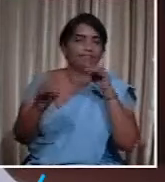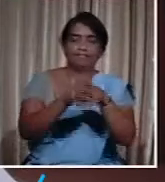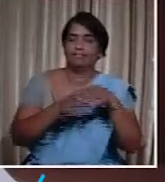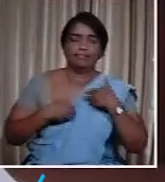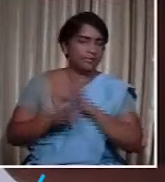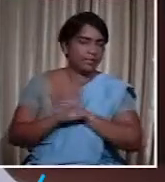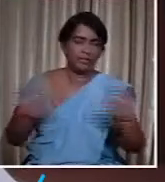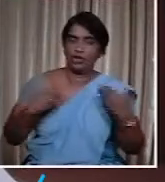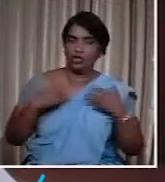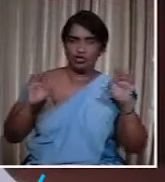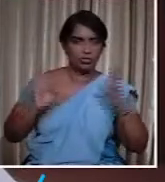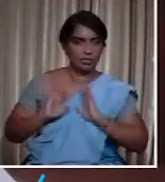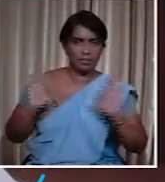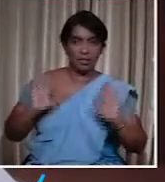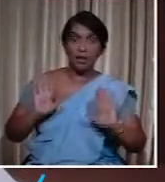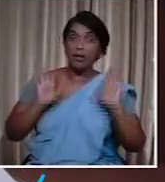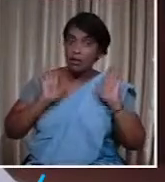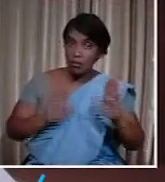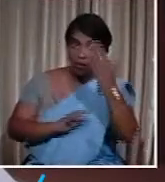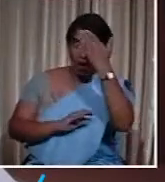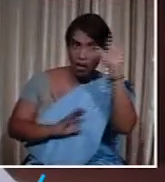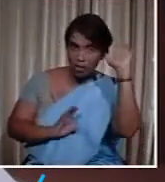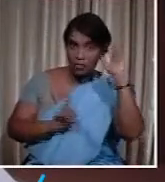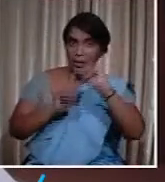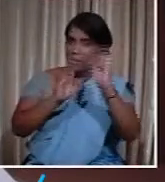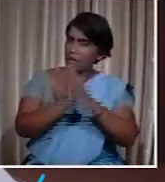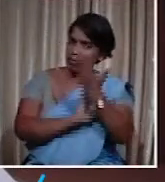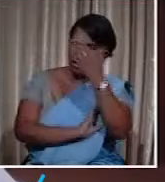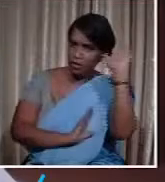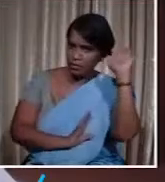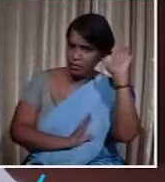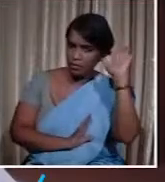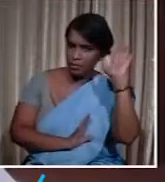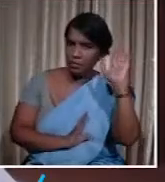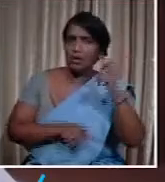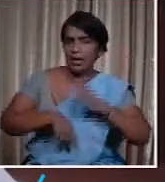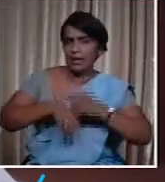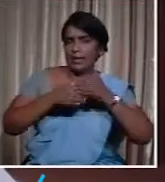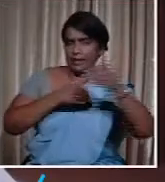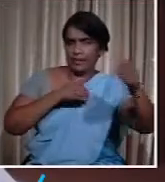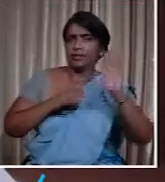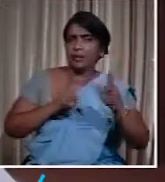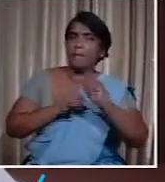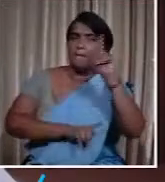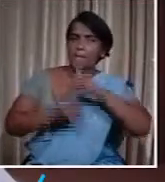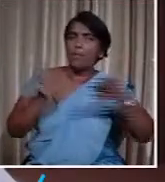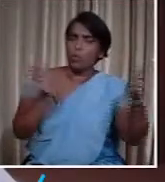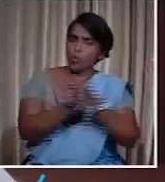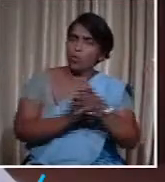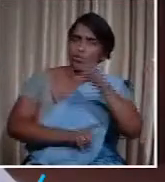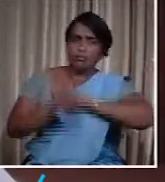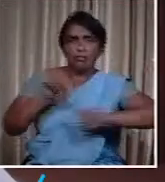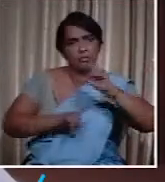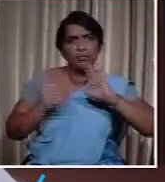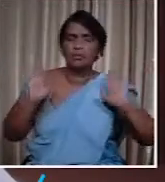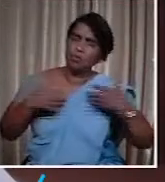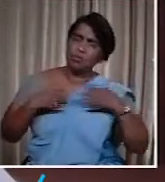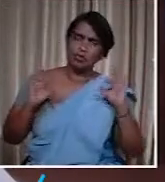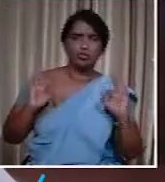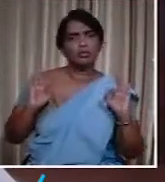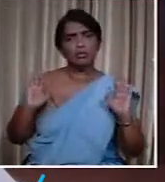වෙන්න සූදානම් නැහැ හැබැයි ඔහු ඉවත් වෙන්න අග්‍රාමාත්‍යවරු ඉවත් වෙන්න කෙටි කාලයකට මේ පාර්ලිමේන්තුව අපි එකඟතාවකටම අපි